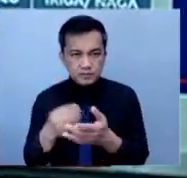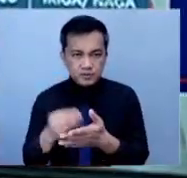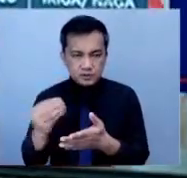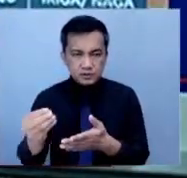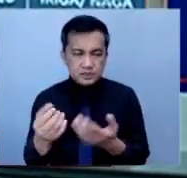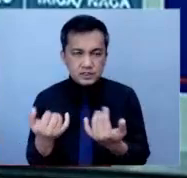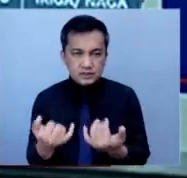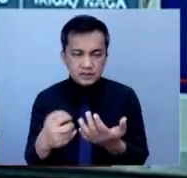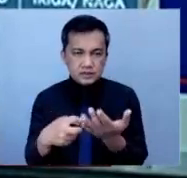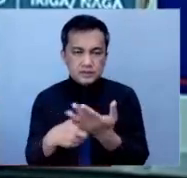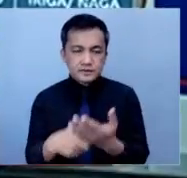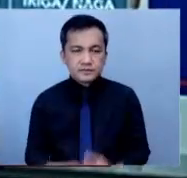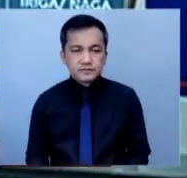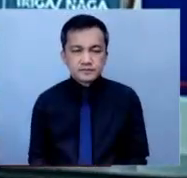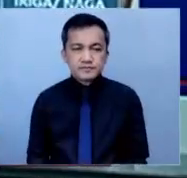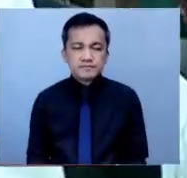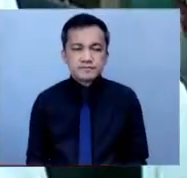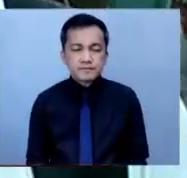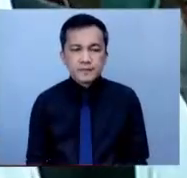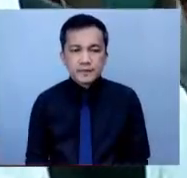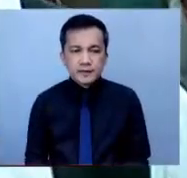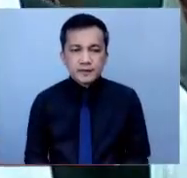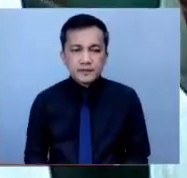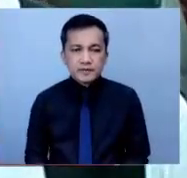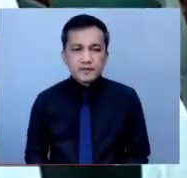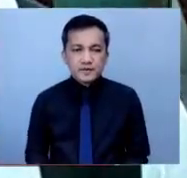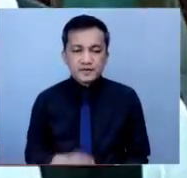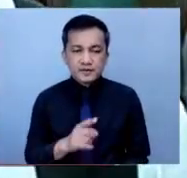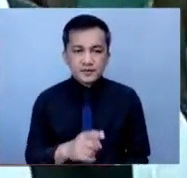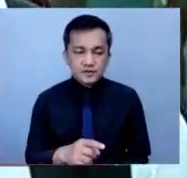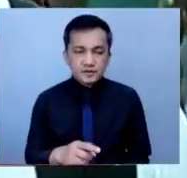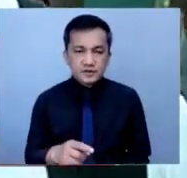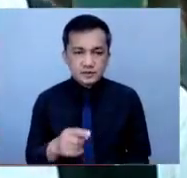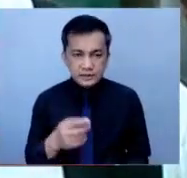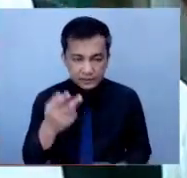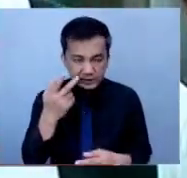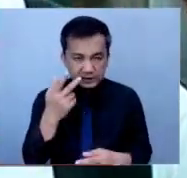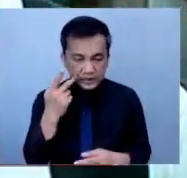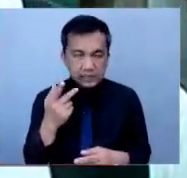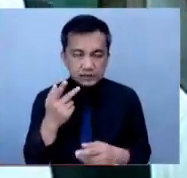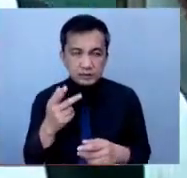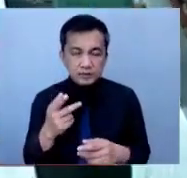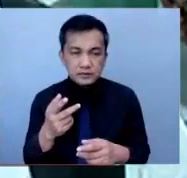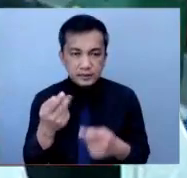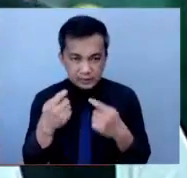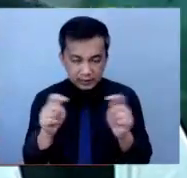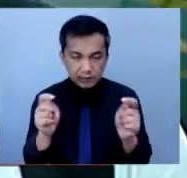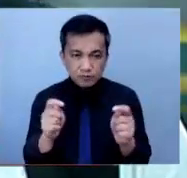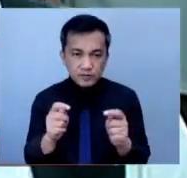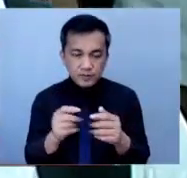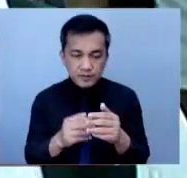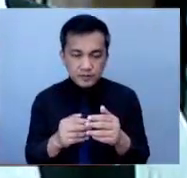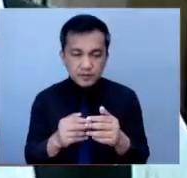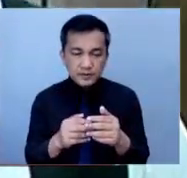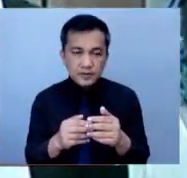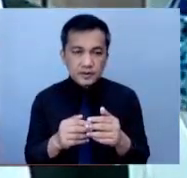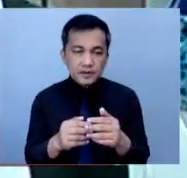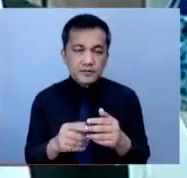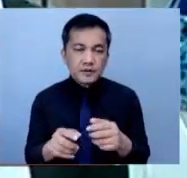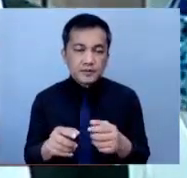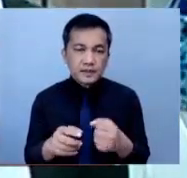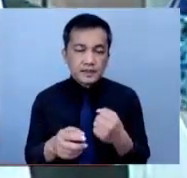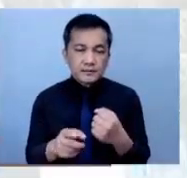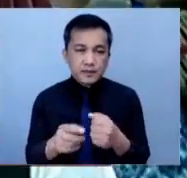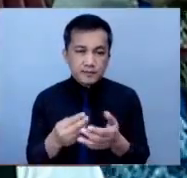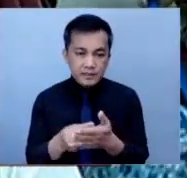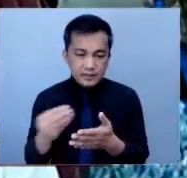araw. Nagpasiguro na ako, nagbabaka sakali na ako makapagpa-reserve ngayon kasi alam kong sa 22